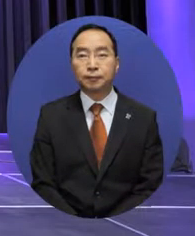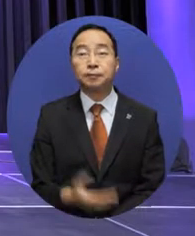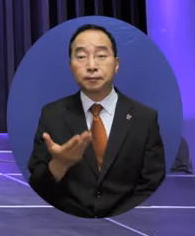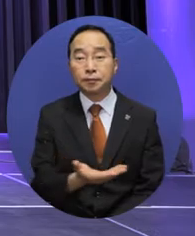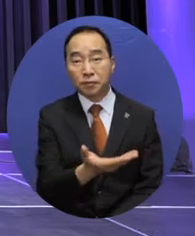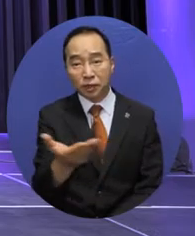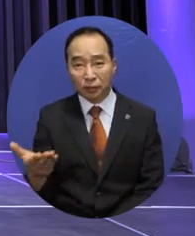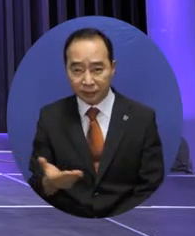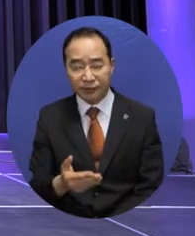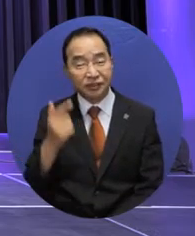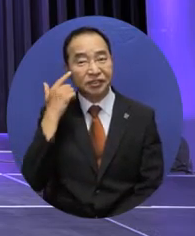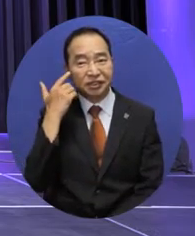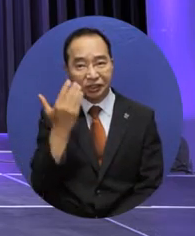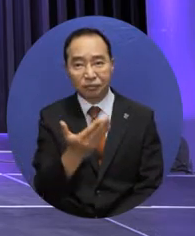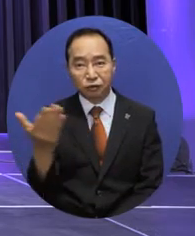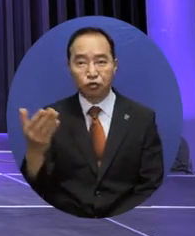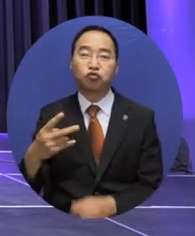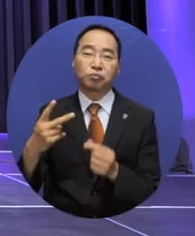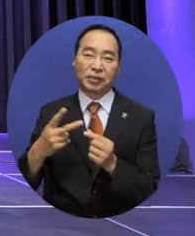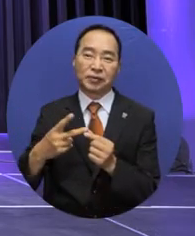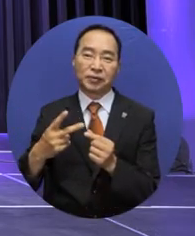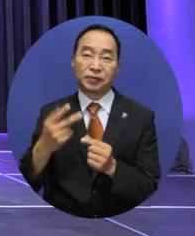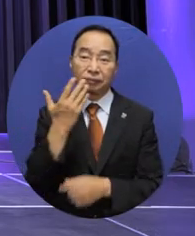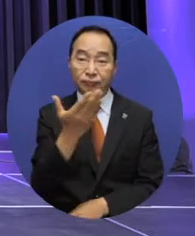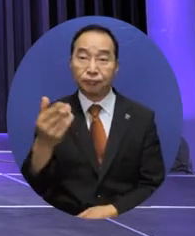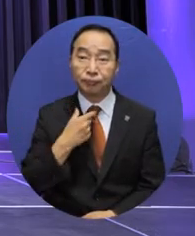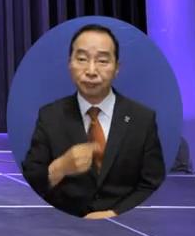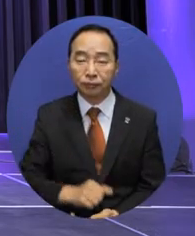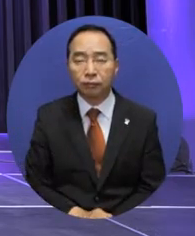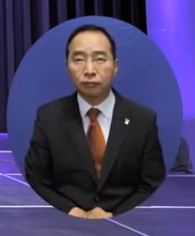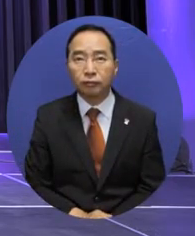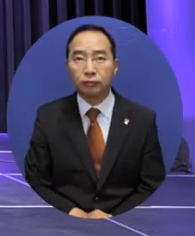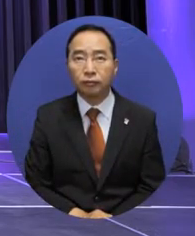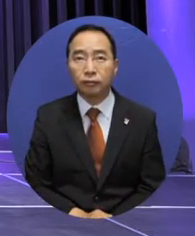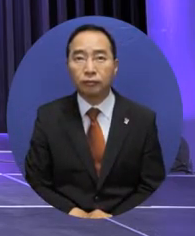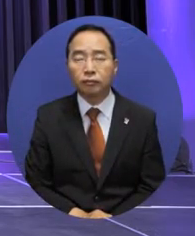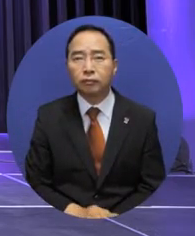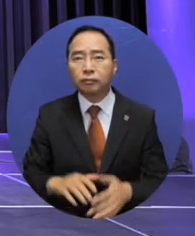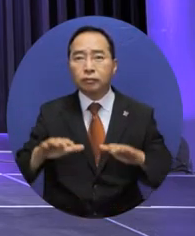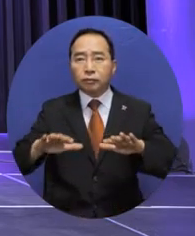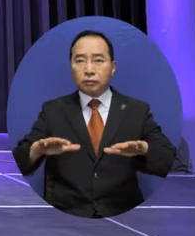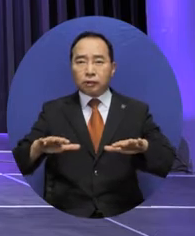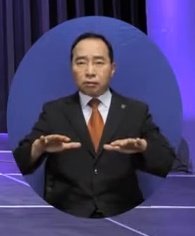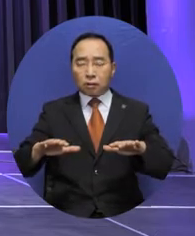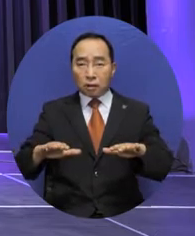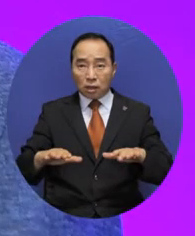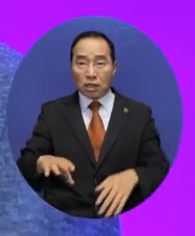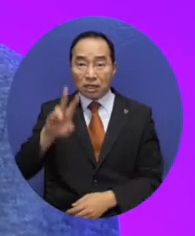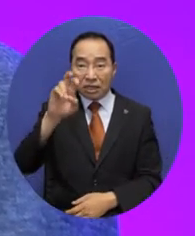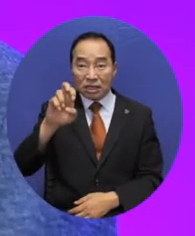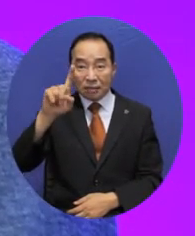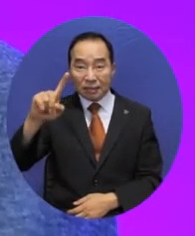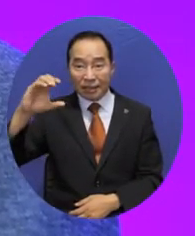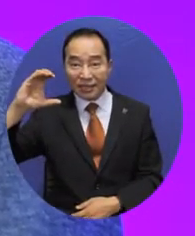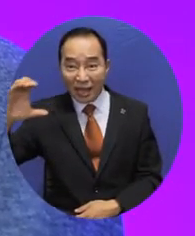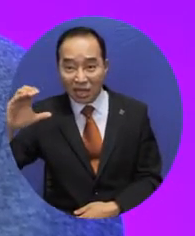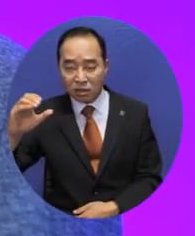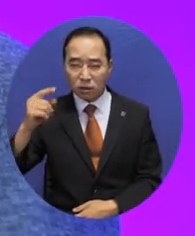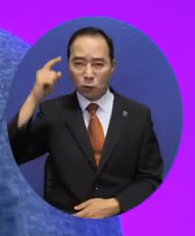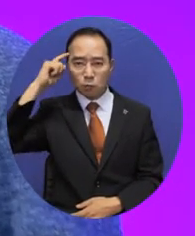여러분께 두 번째 질문을 드리겠습니다. 왜 이성의 시대의 대량 학살이 끊이지 않습니까? 폭력